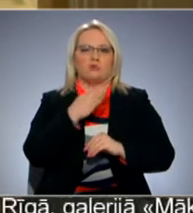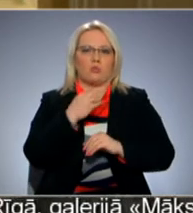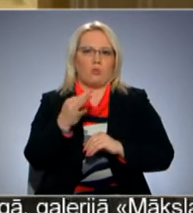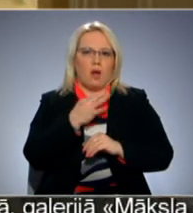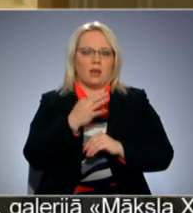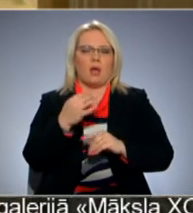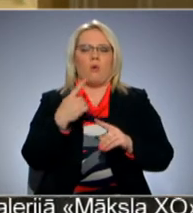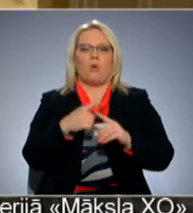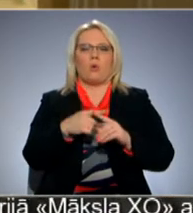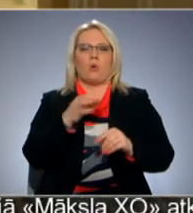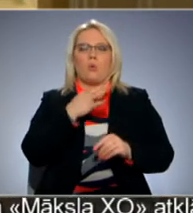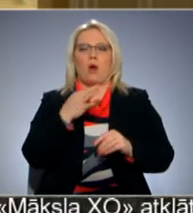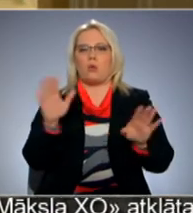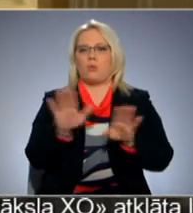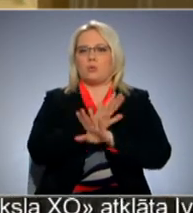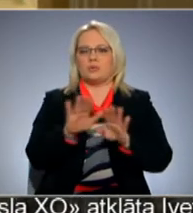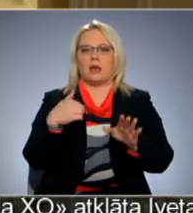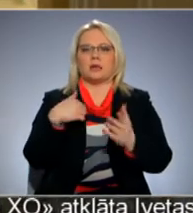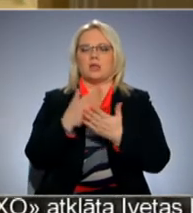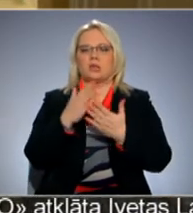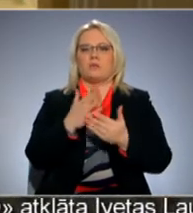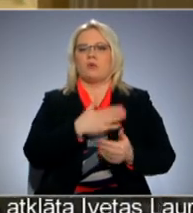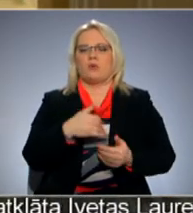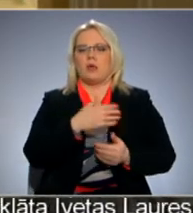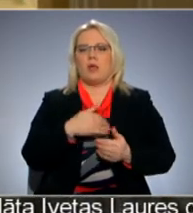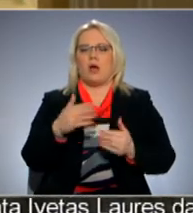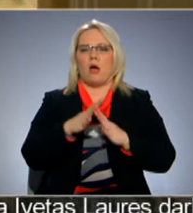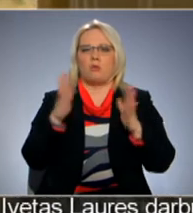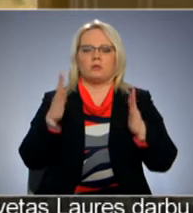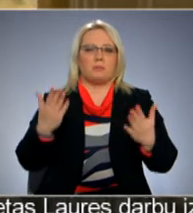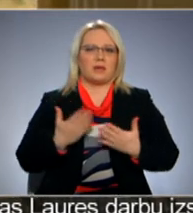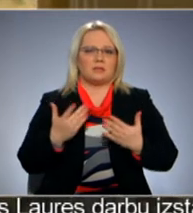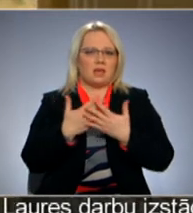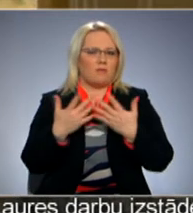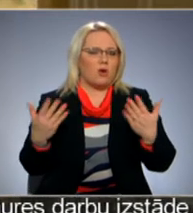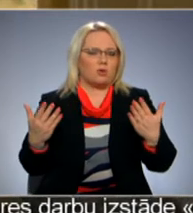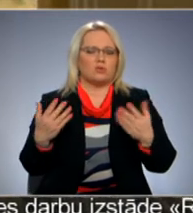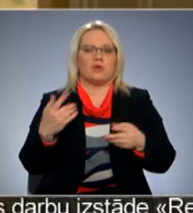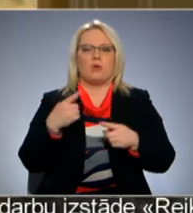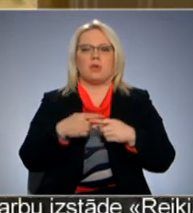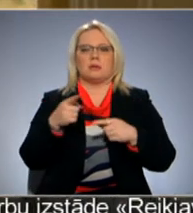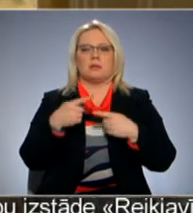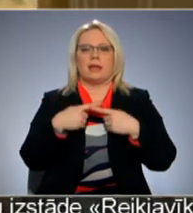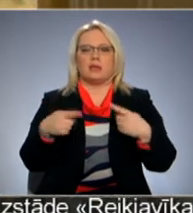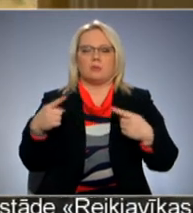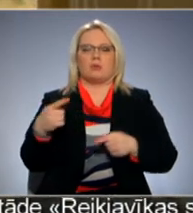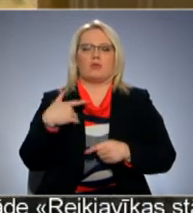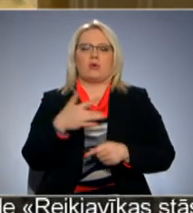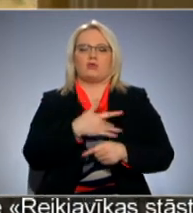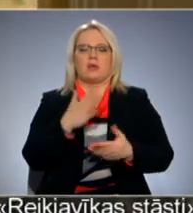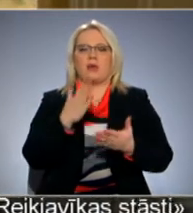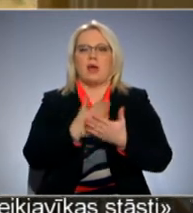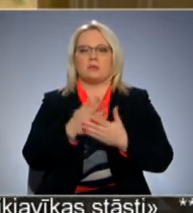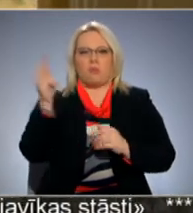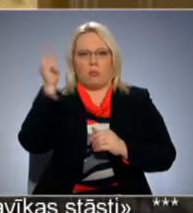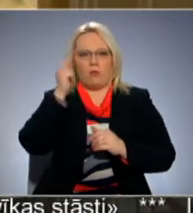nu, kora mūzikā es esmu ļoti, ļoti daudz ko piedzīvojusi. Un, tas ir instruments, kur es, man šķiet, esmu daudz maz